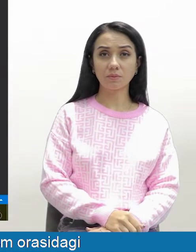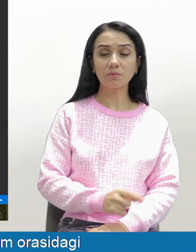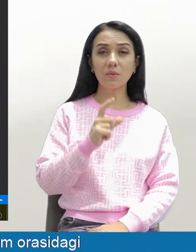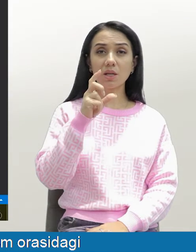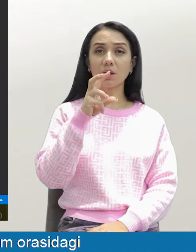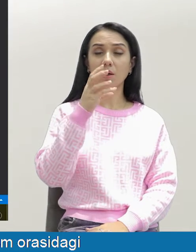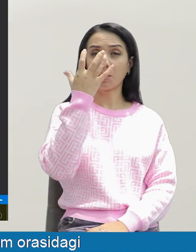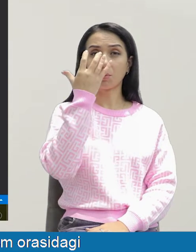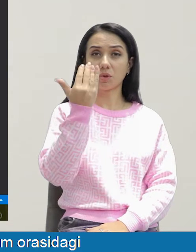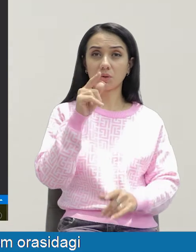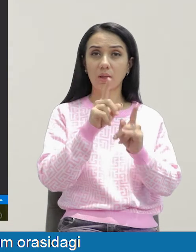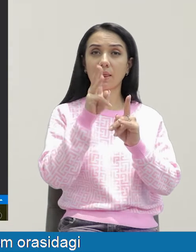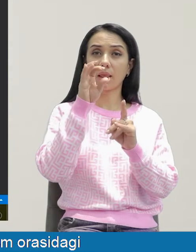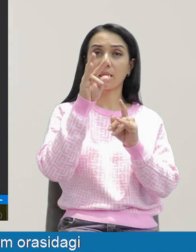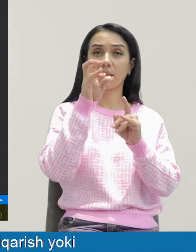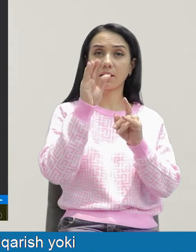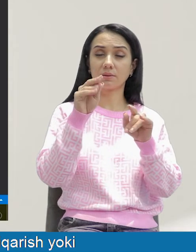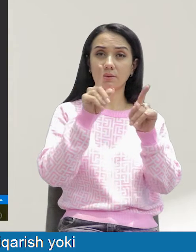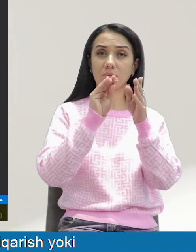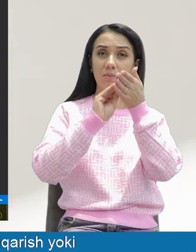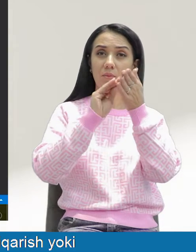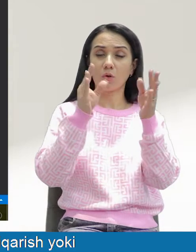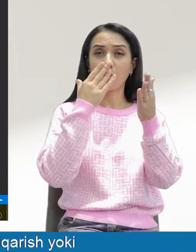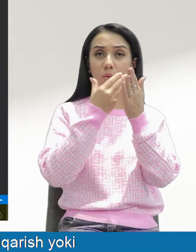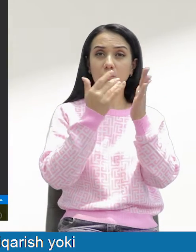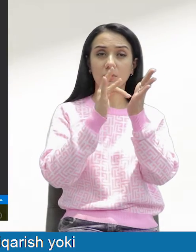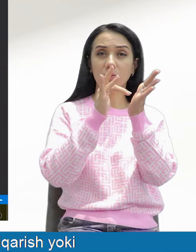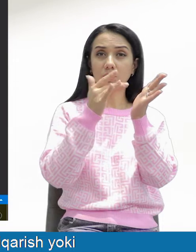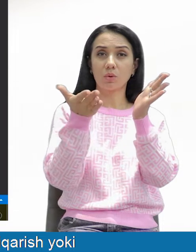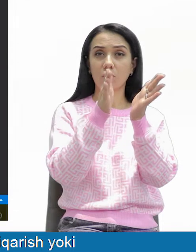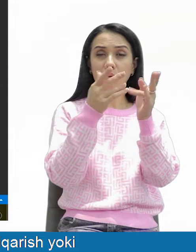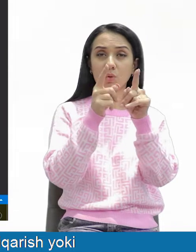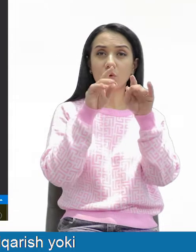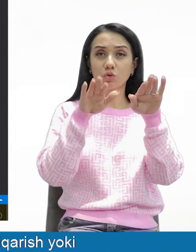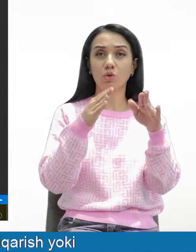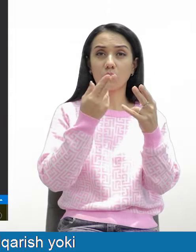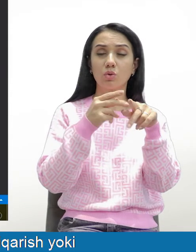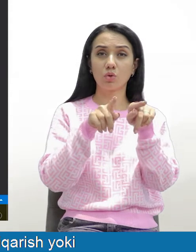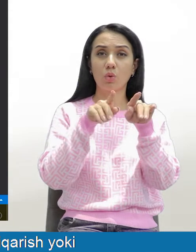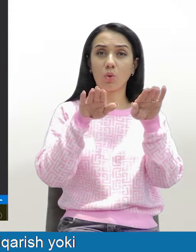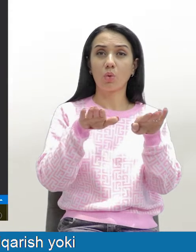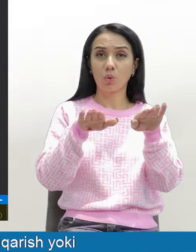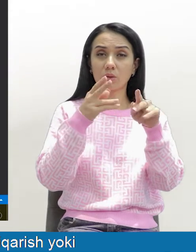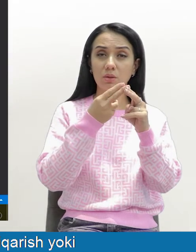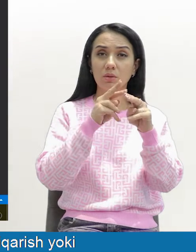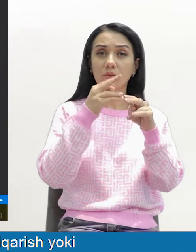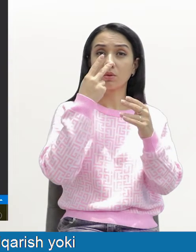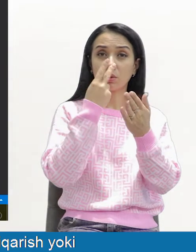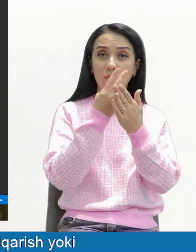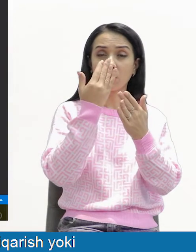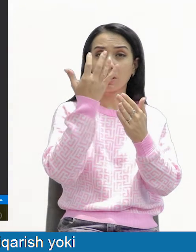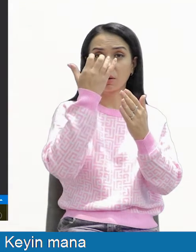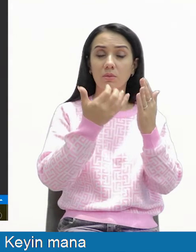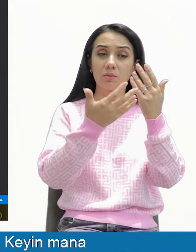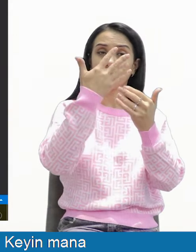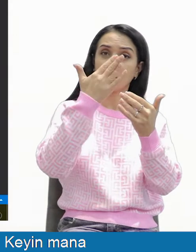image bilan tekstni ya'ni matn bilan rasmni orasidagi o'zaro joylashuv o'rni ya'ni birinchi text chiqarib keyin rasm